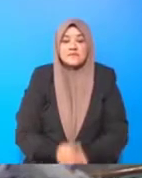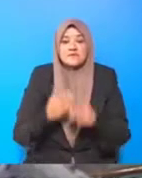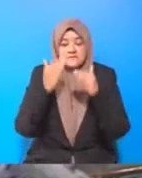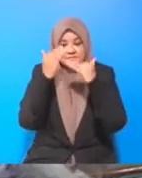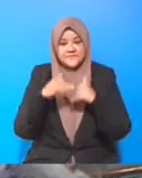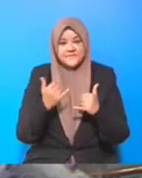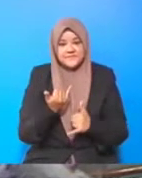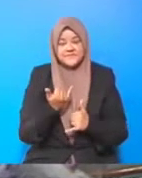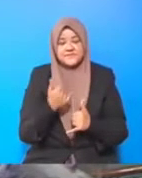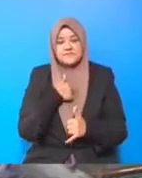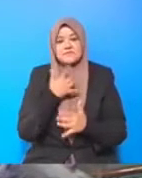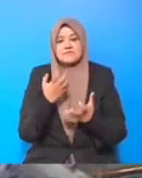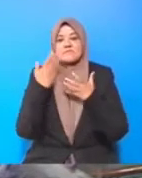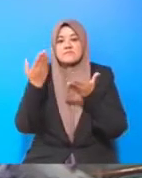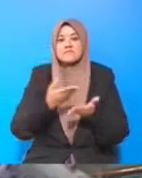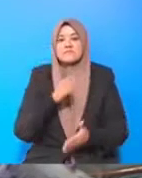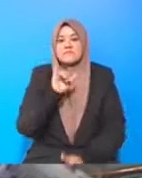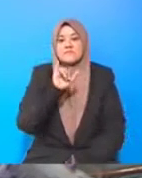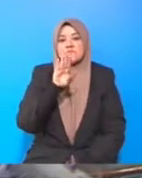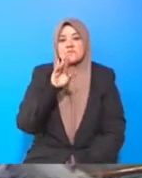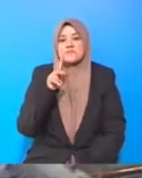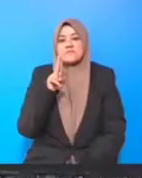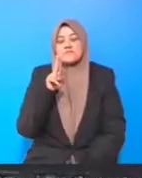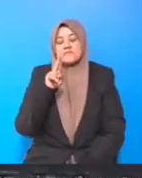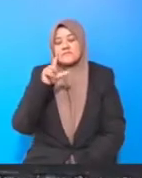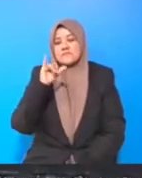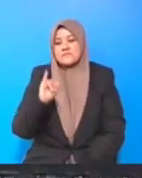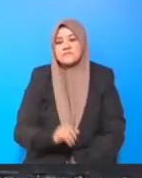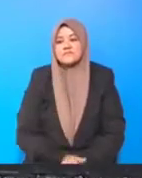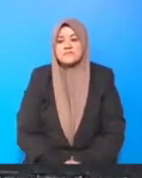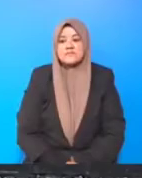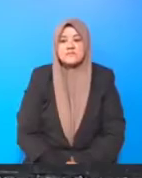Hai seterusnya Saya ingin menjemput yang berhormat Pulai